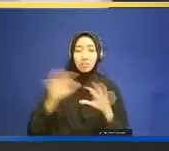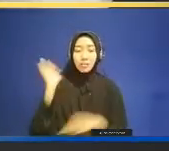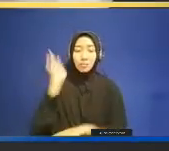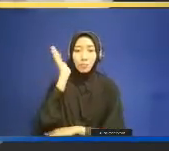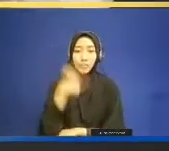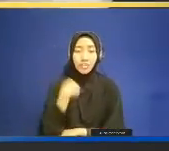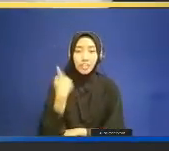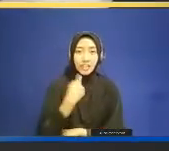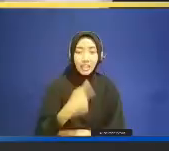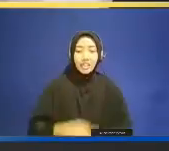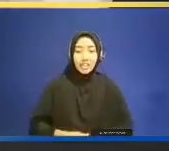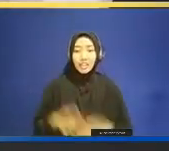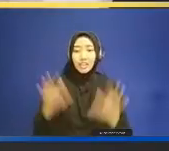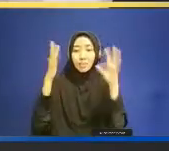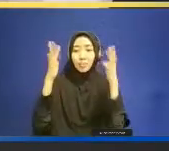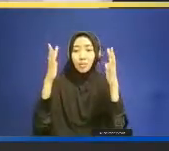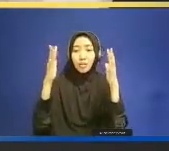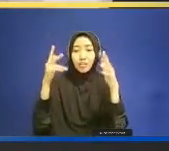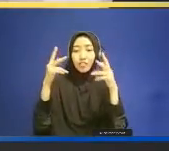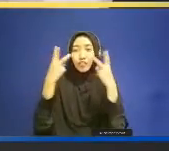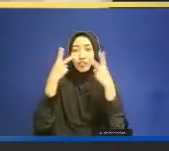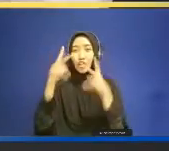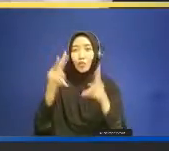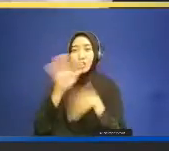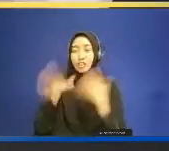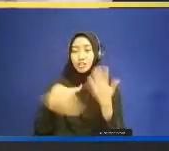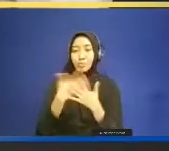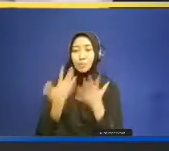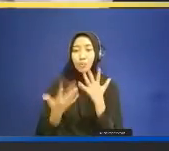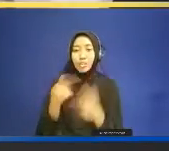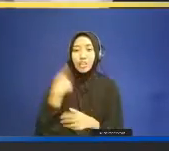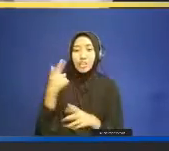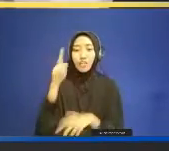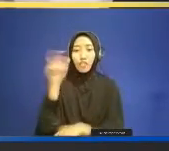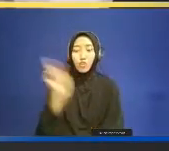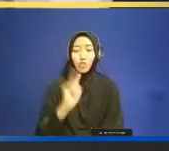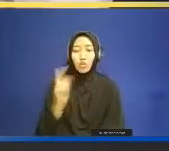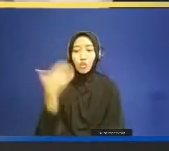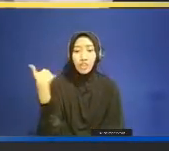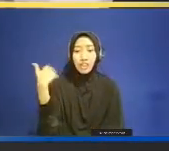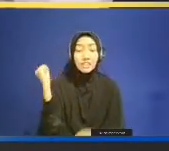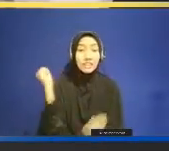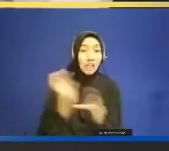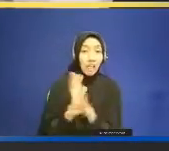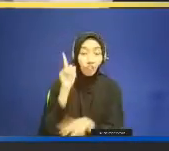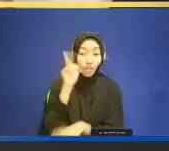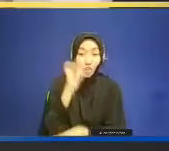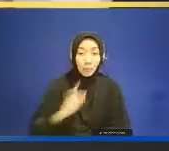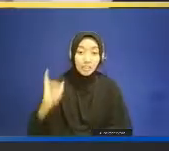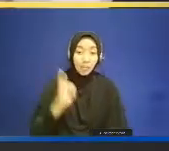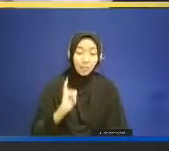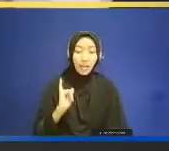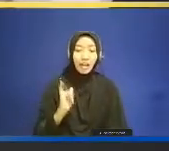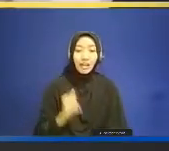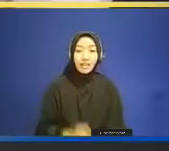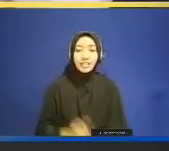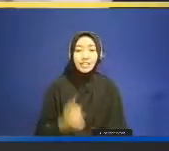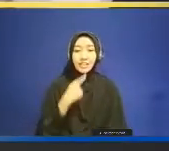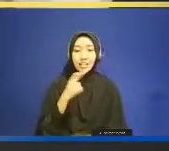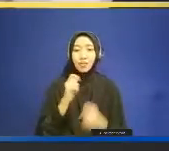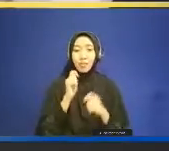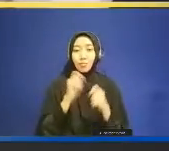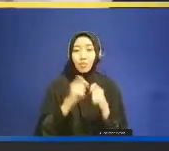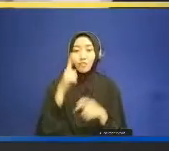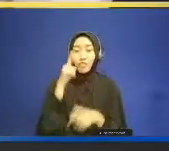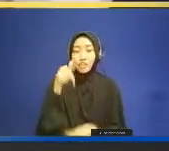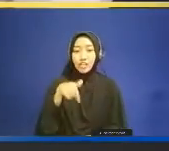kita tepuk tangan virtual disini semuanya mungkin kita boleh foto dulu karena tadi gagal fotonya kita membuat fotonya saat